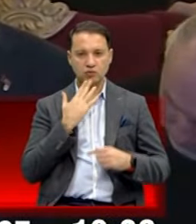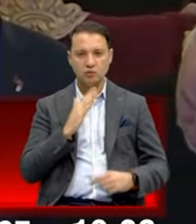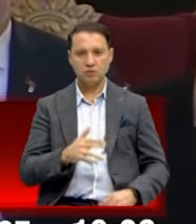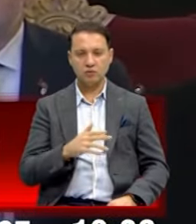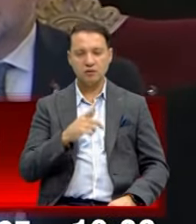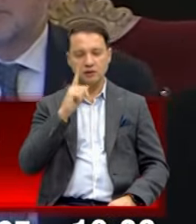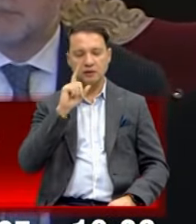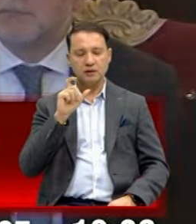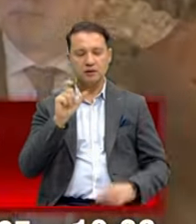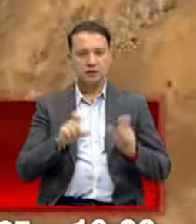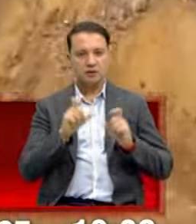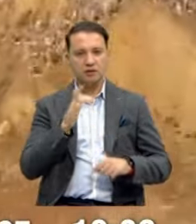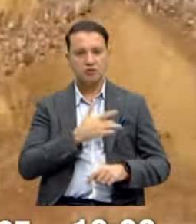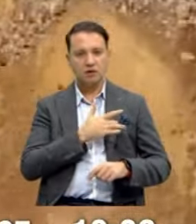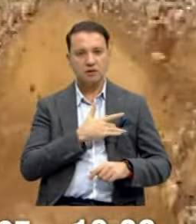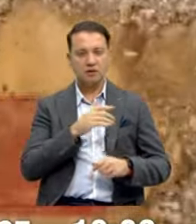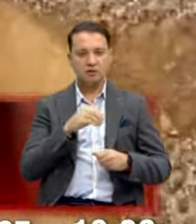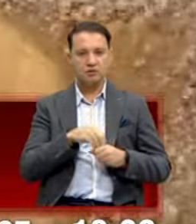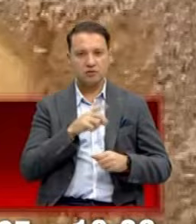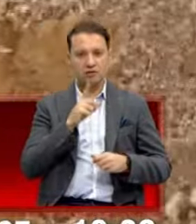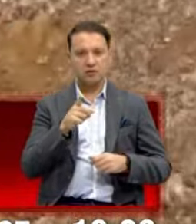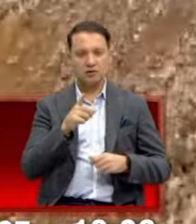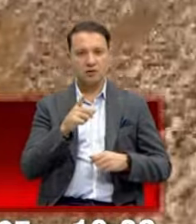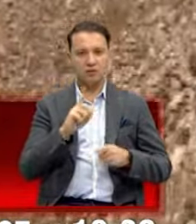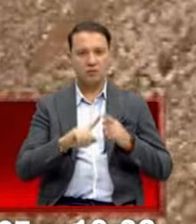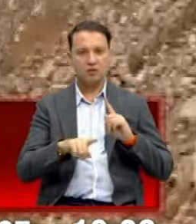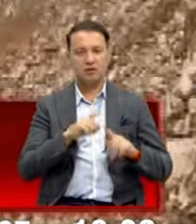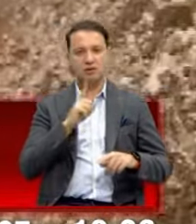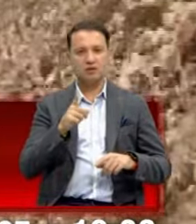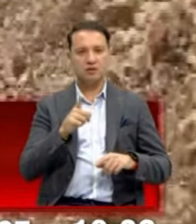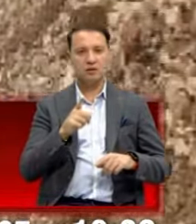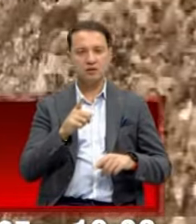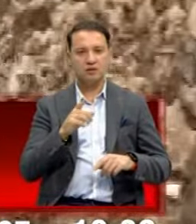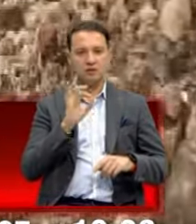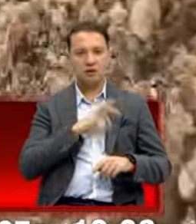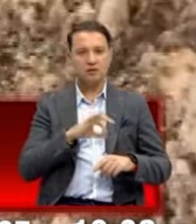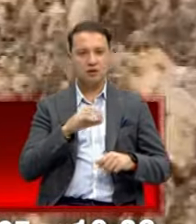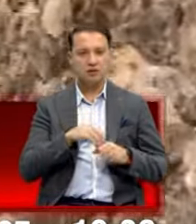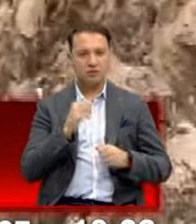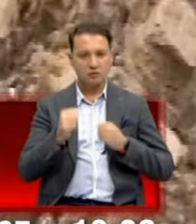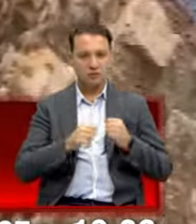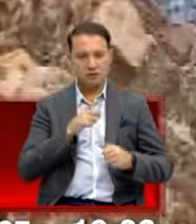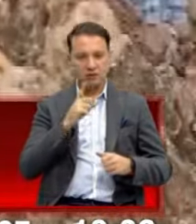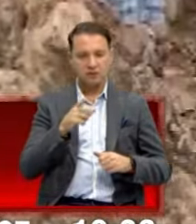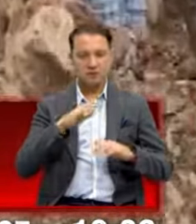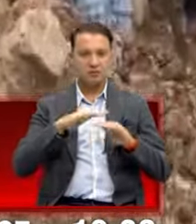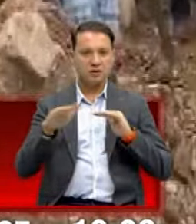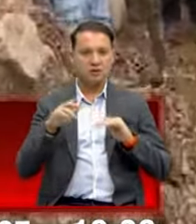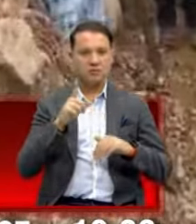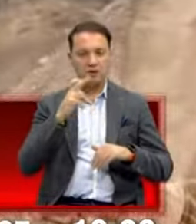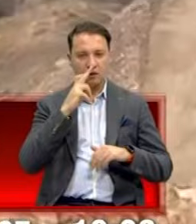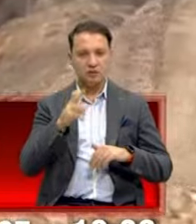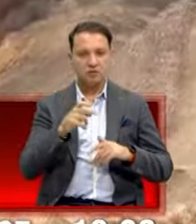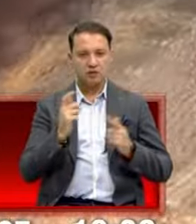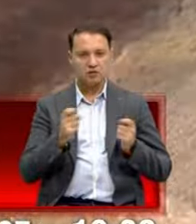yoktur. İnsanımızın canları üzerinden siyasi ikbal peşine düşenleri, milletimizi